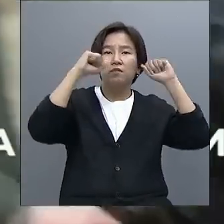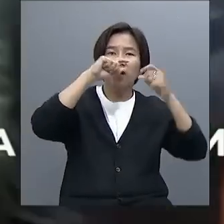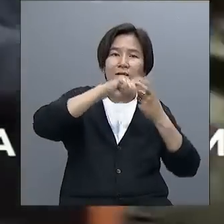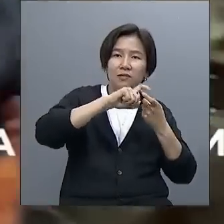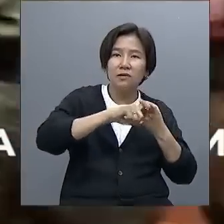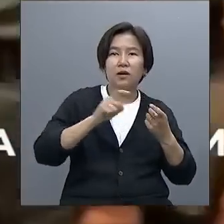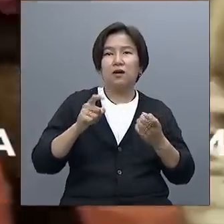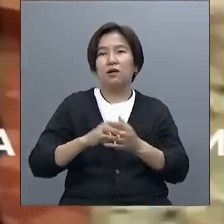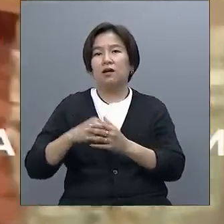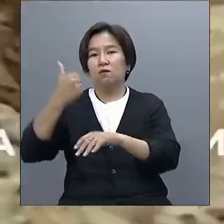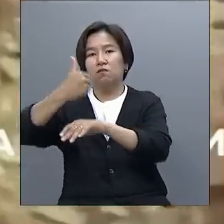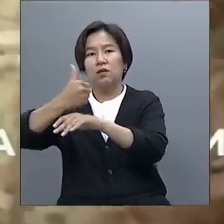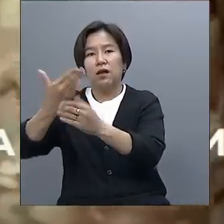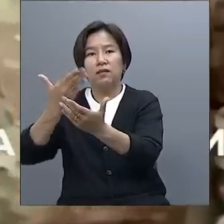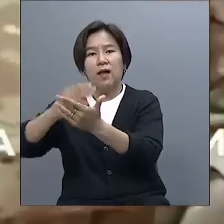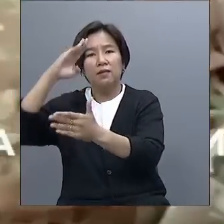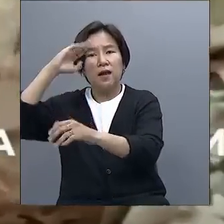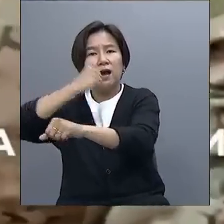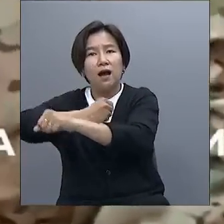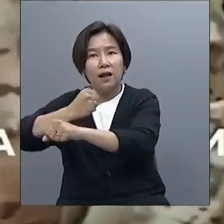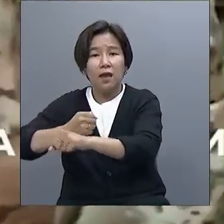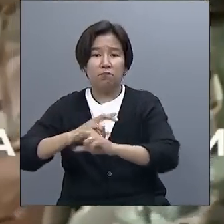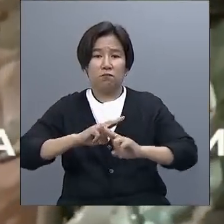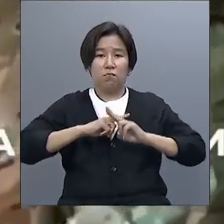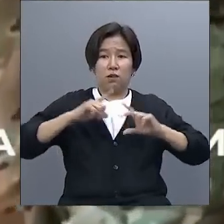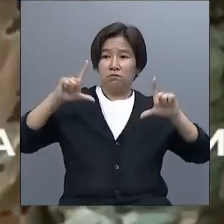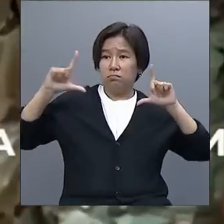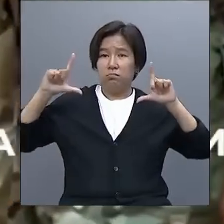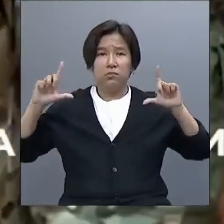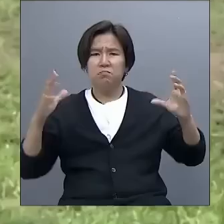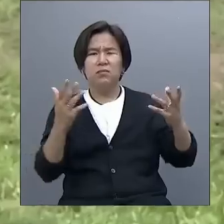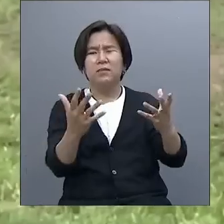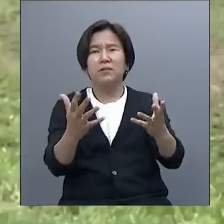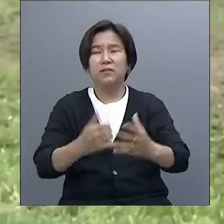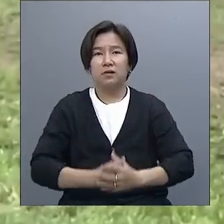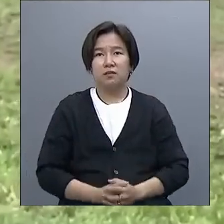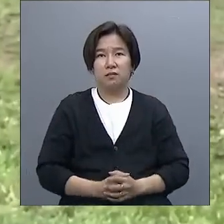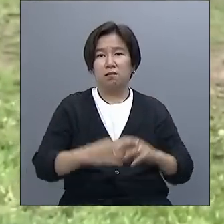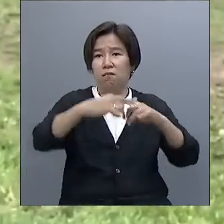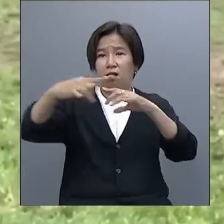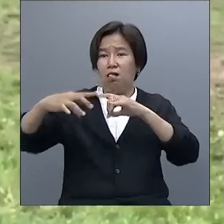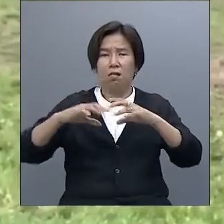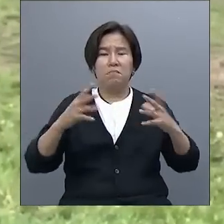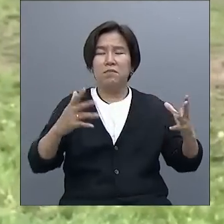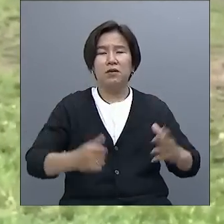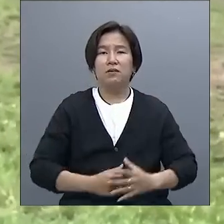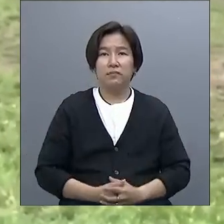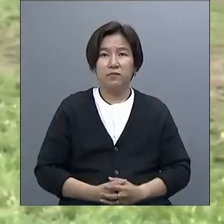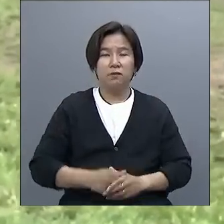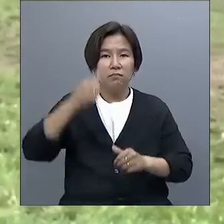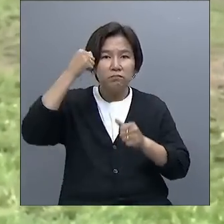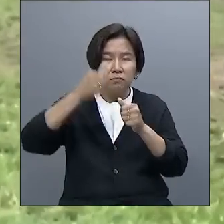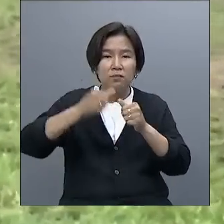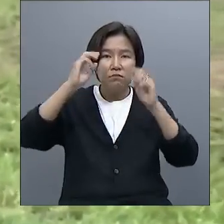เซียหรือว่าตัวเองต่างไม่มีใครที่กลายเป็นวีรบุรุษจากสถานการณ์ขัดแย้งครั้งนี้ซึ่งเป็นบทเรียนค่ะว่